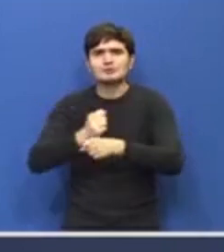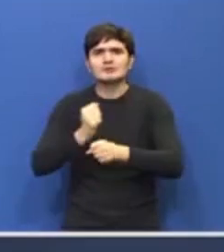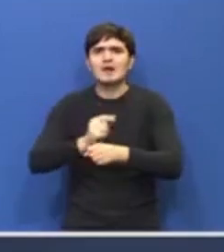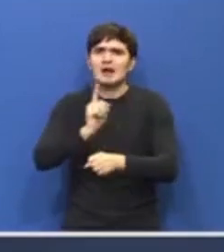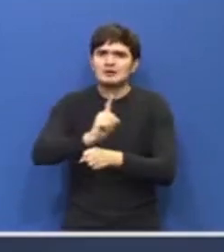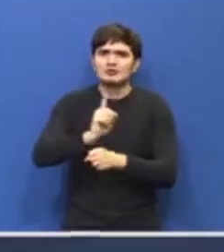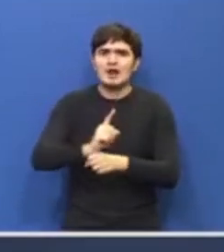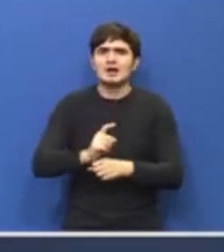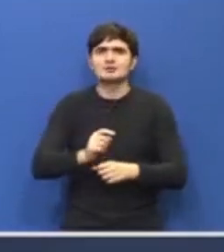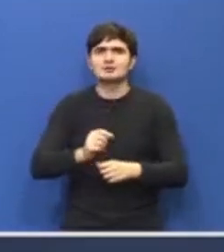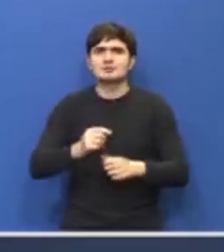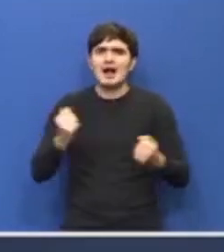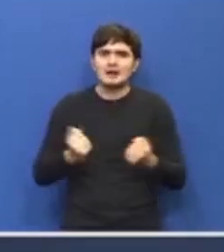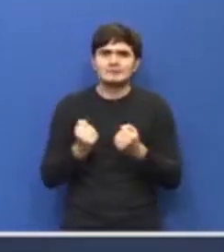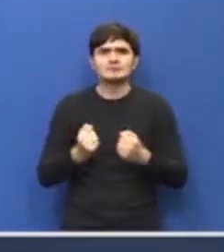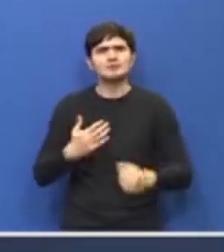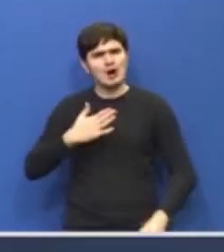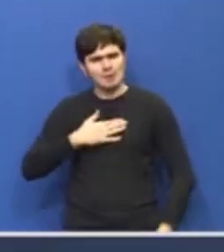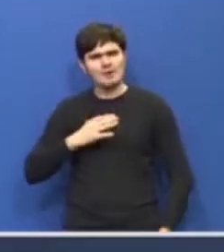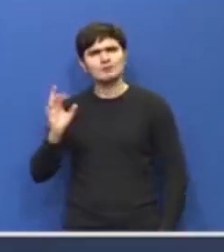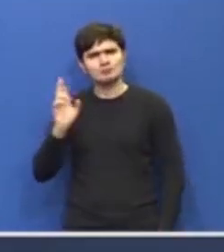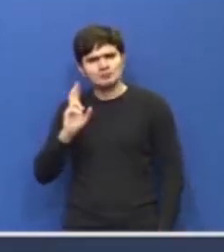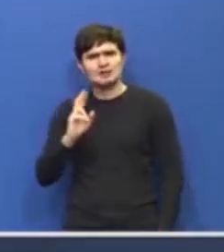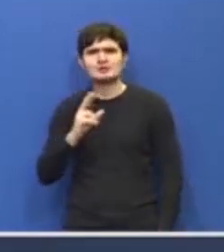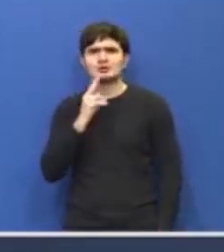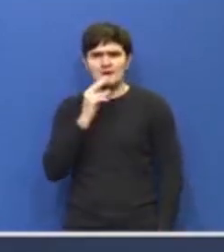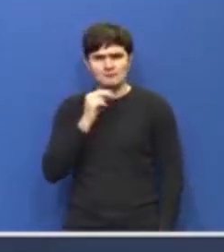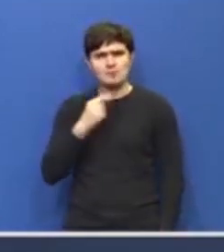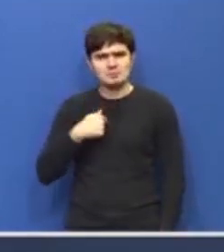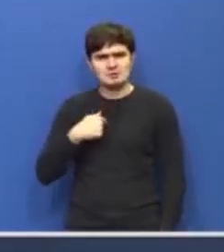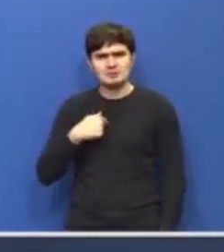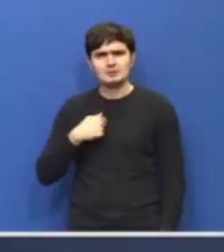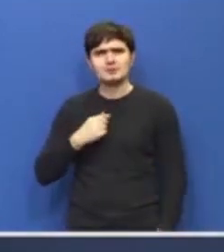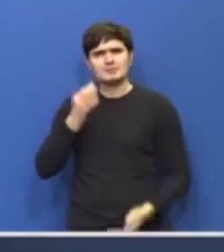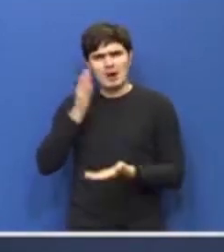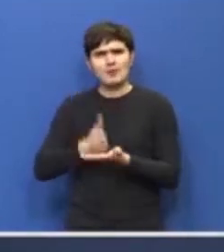am avut ocazia să vorbesc deja și mi-au confirmat